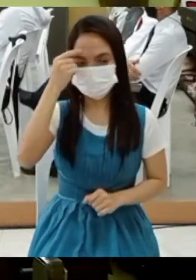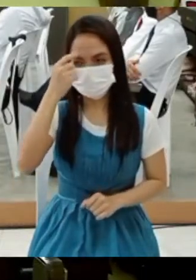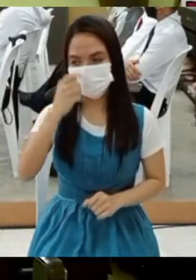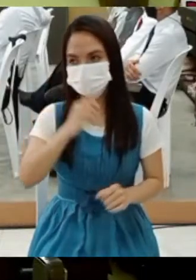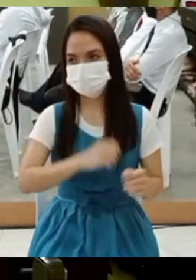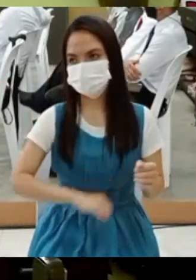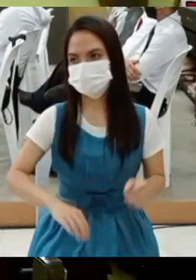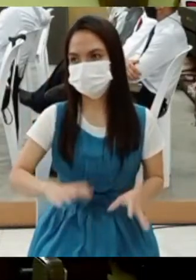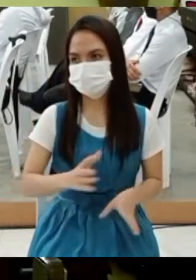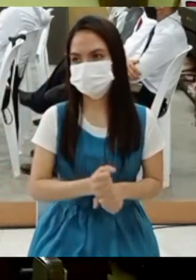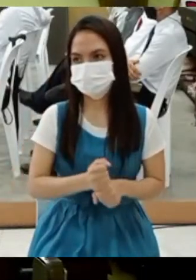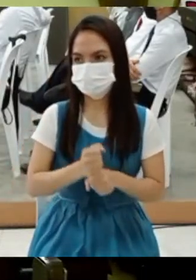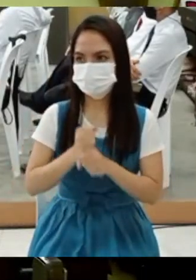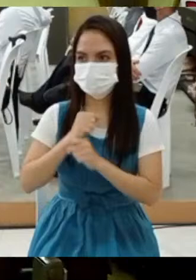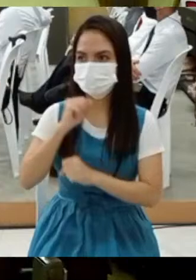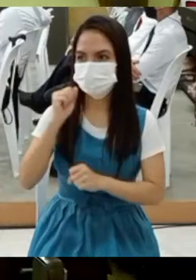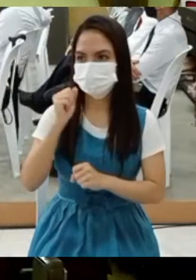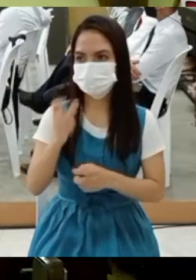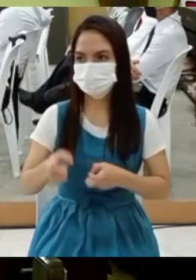Dahil